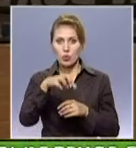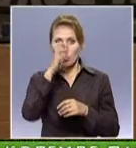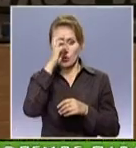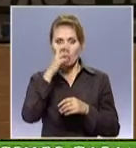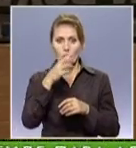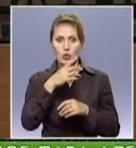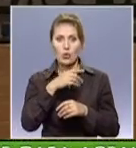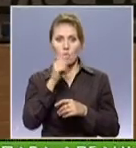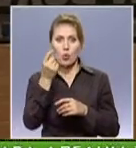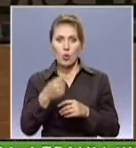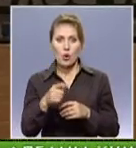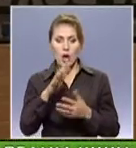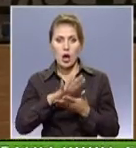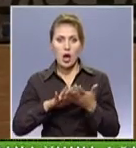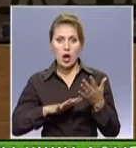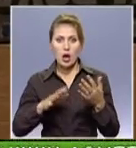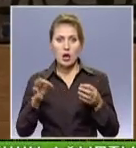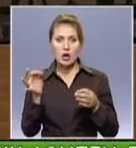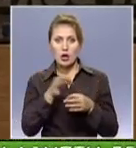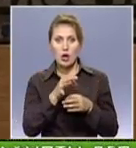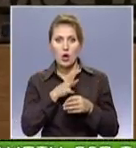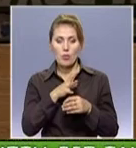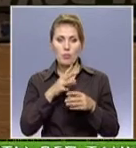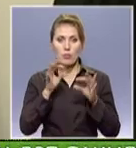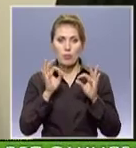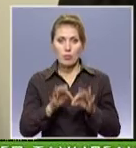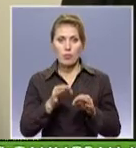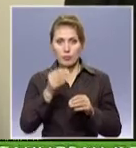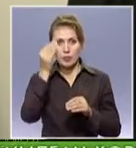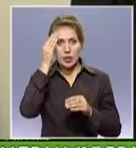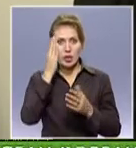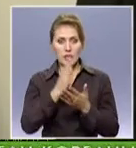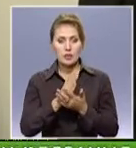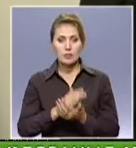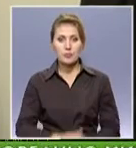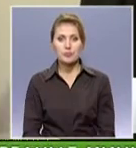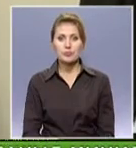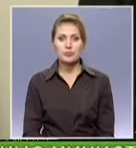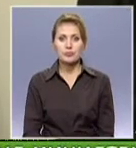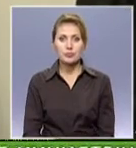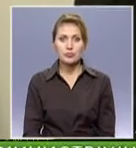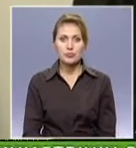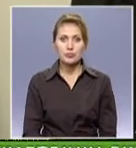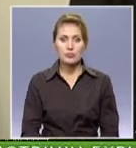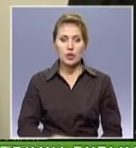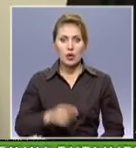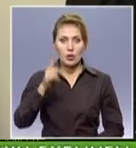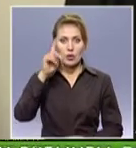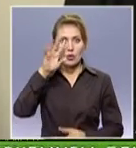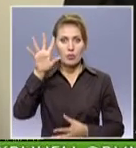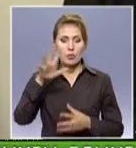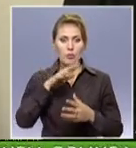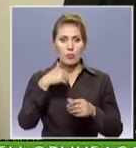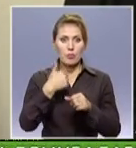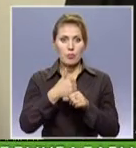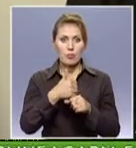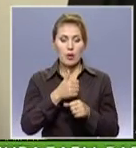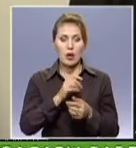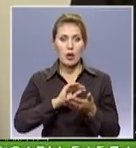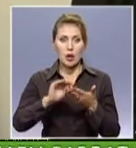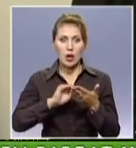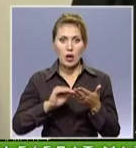соғысы ардагерлерінің арызын бірлі жарым құп көрді. Жұлдыздар отбасы аңыз адам журналының бас редакторы